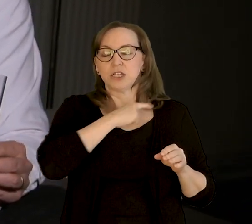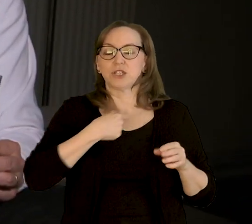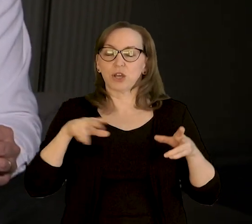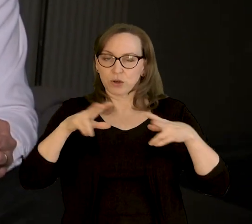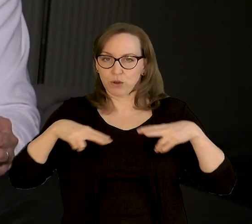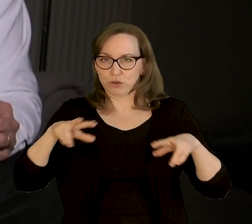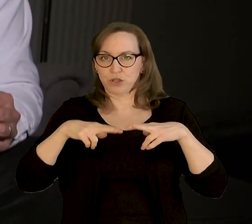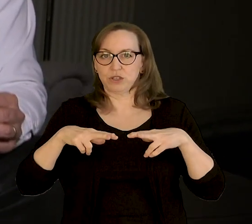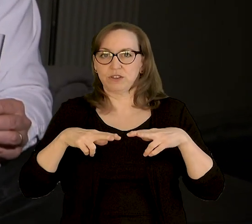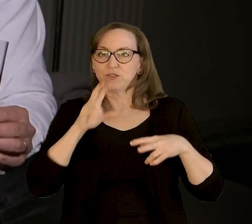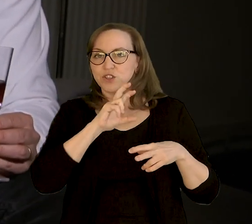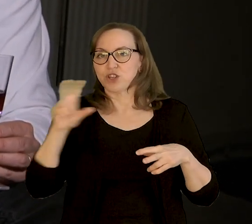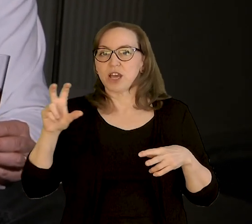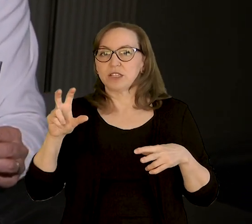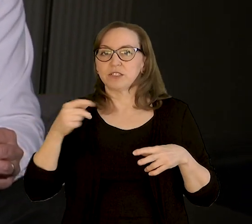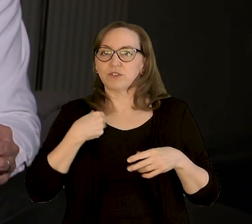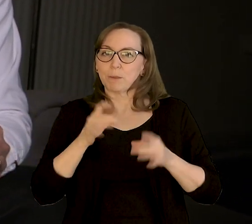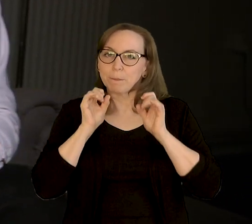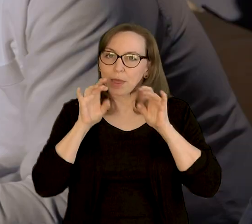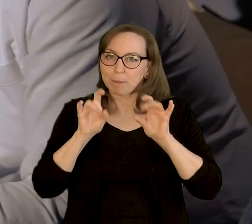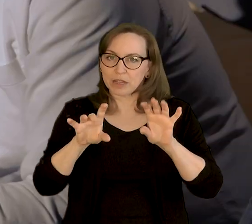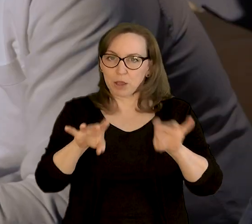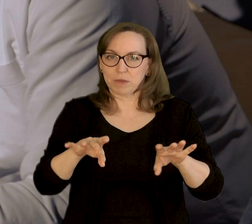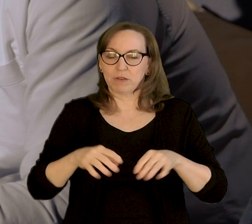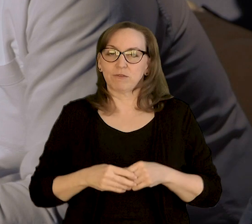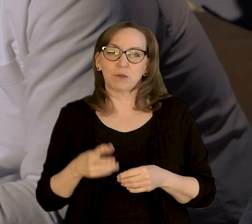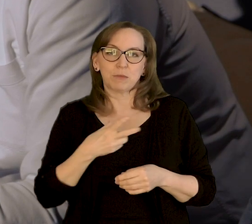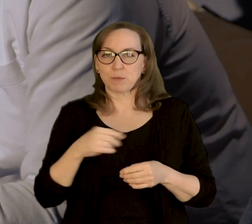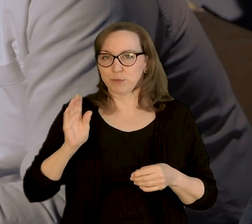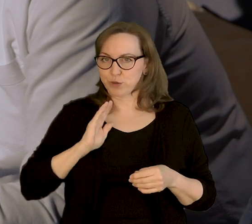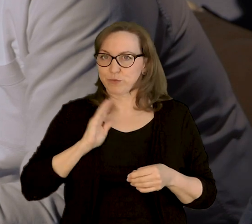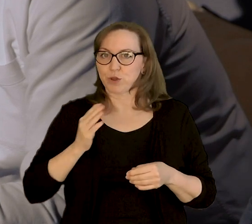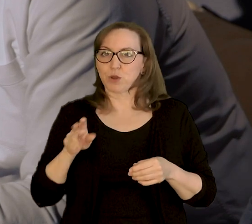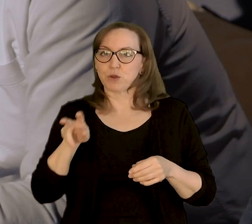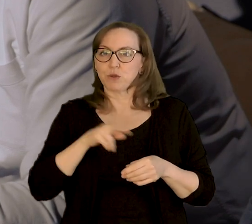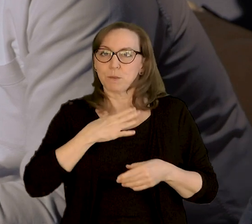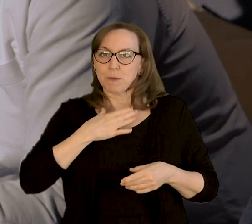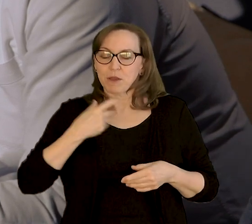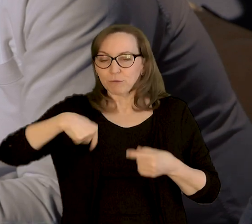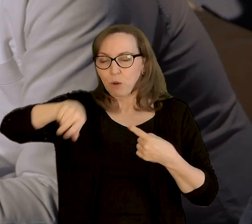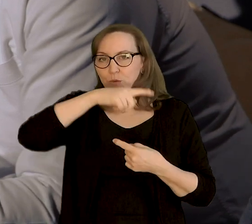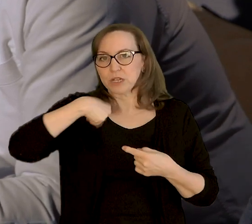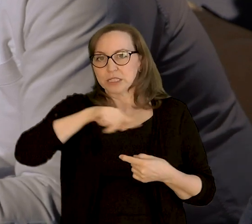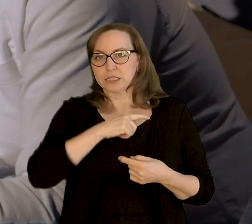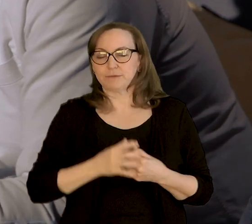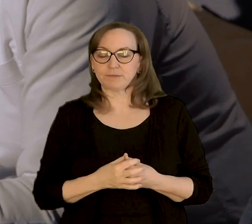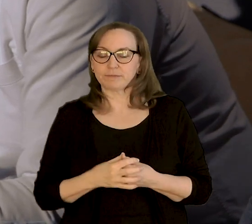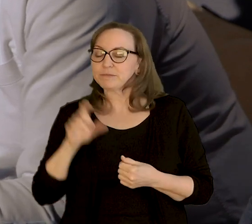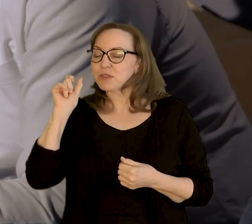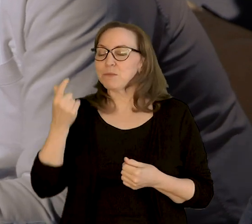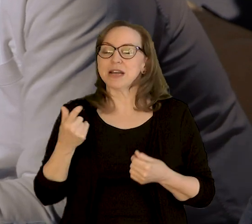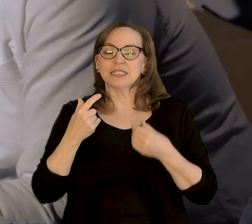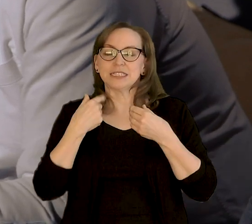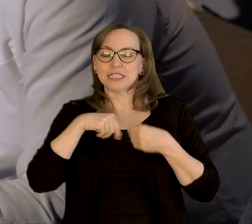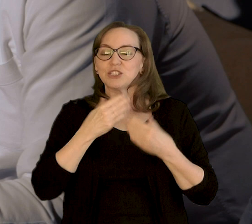czasie epidemii, pandemii, zagrożenia, które jest wokół nas. Panie nasz, dziękujemy